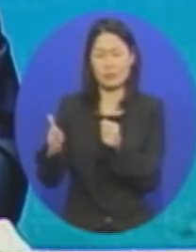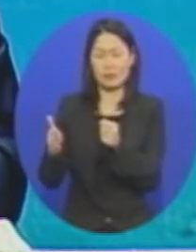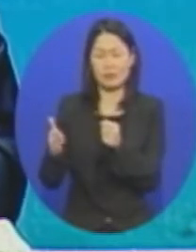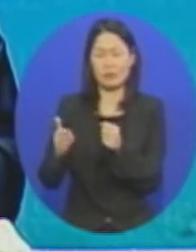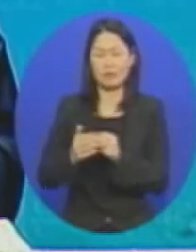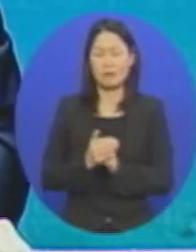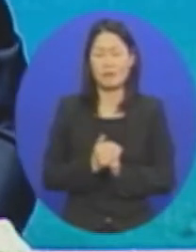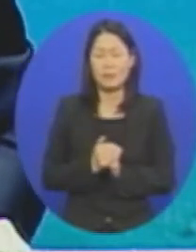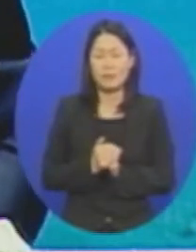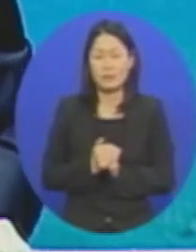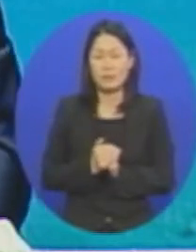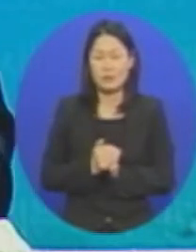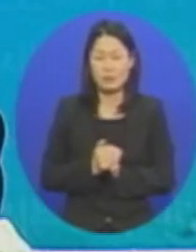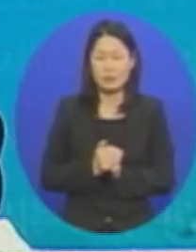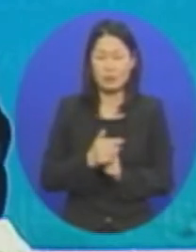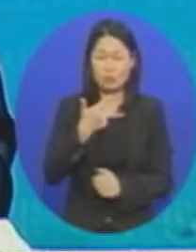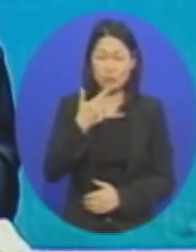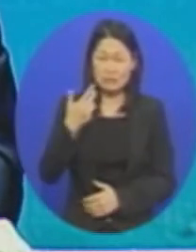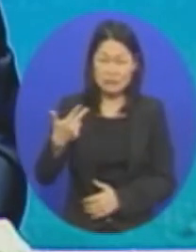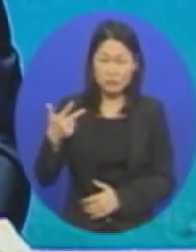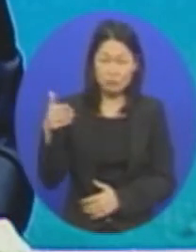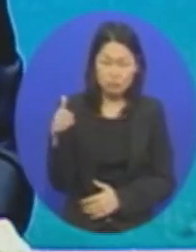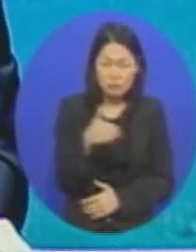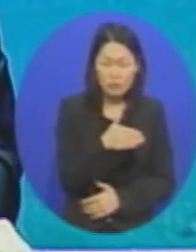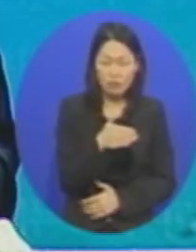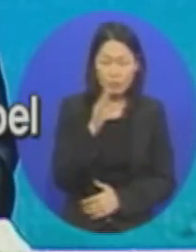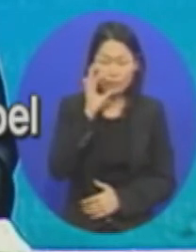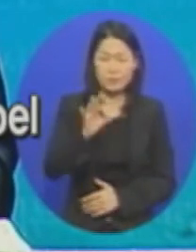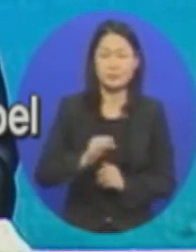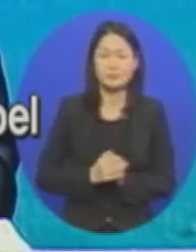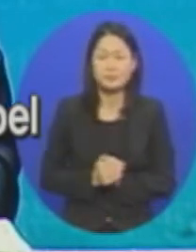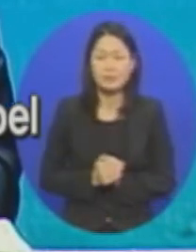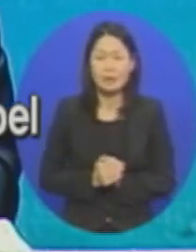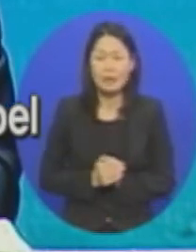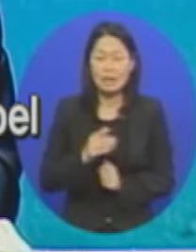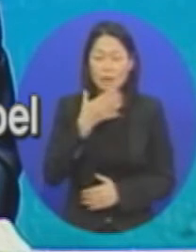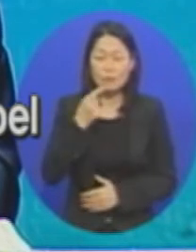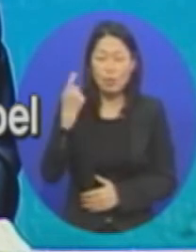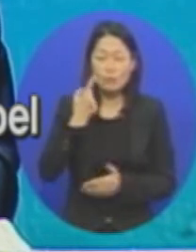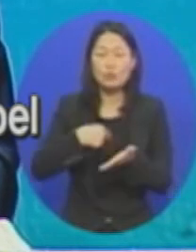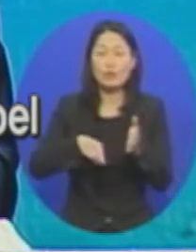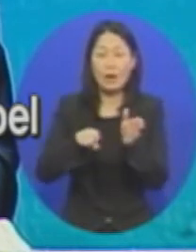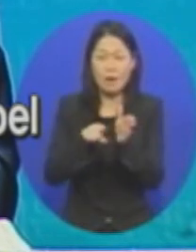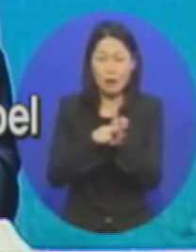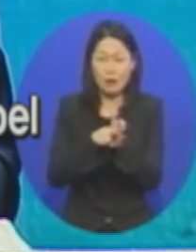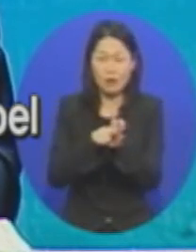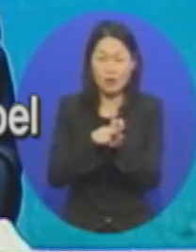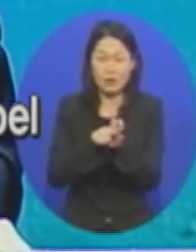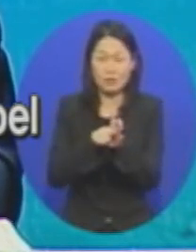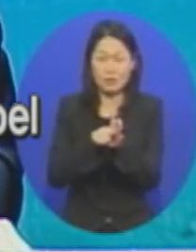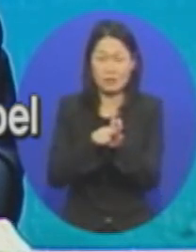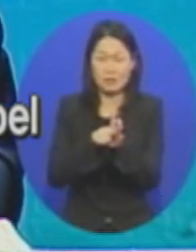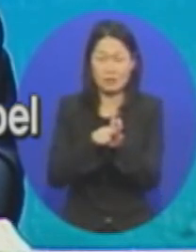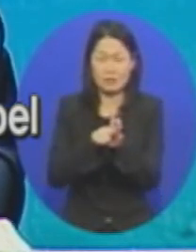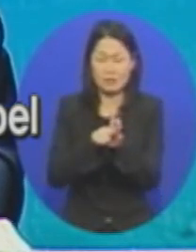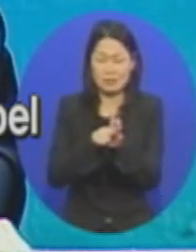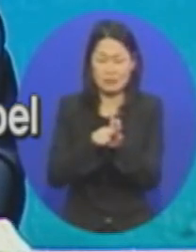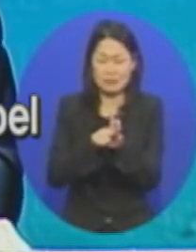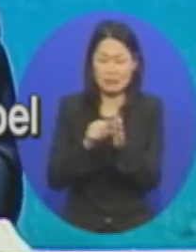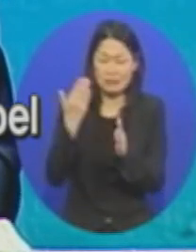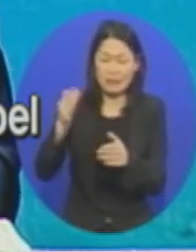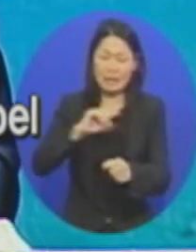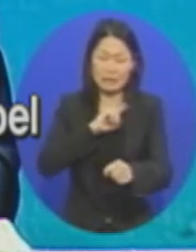되었어요 6 7절 부터 보실까요 이 복음을 위하여 그의 능력이